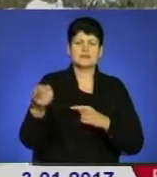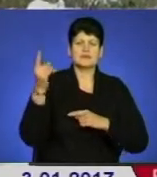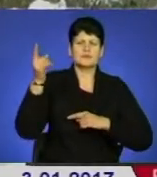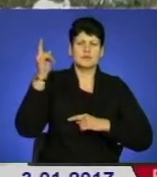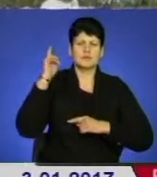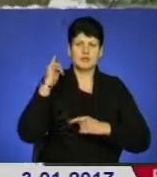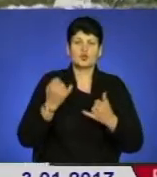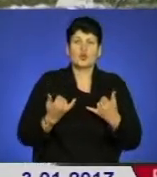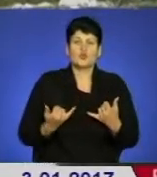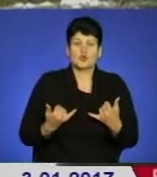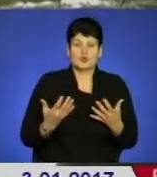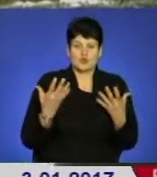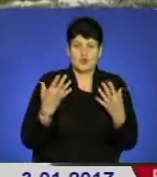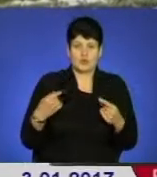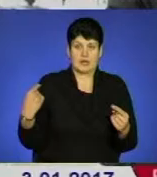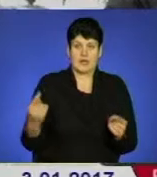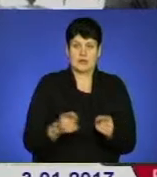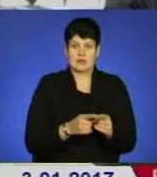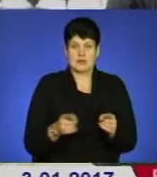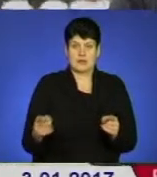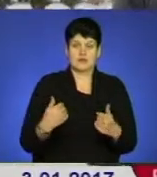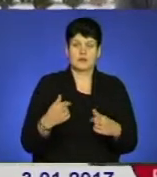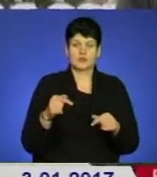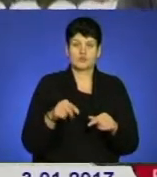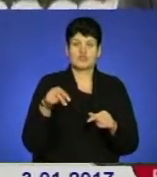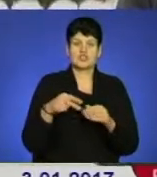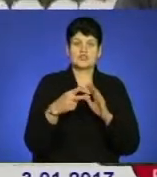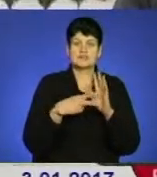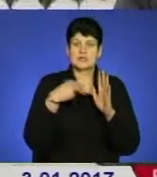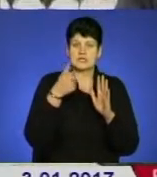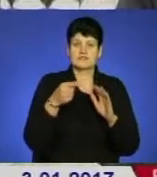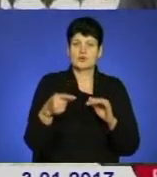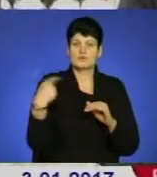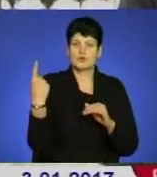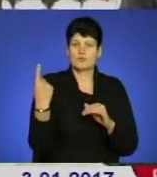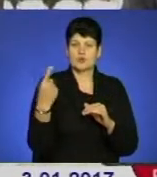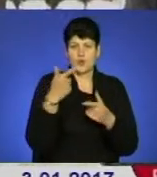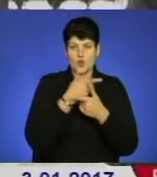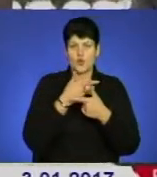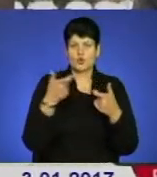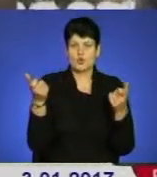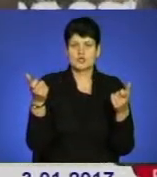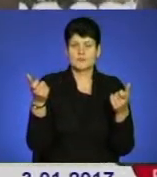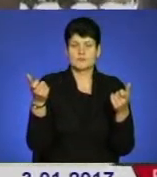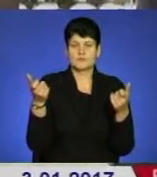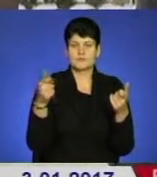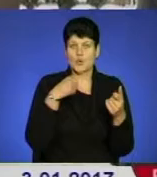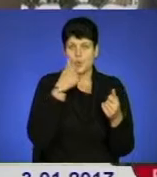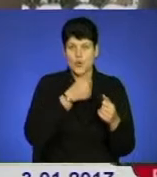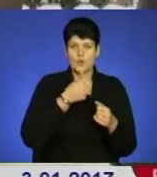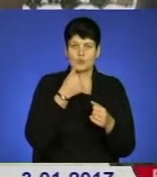по сьогодні я вон тут. 2017 рік в Тернопільській області оголошеним